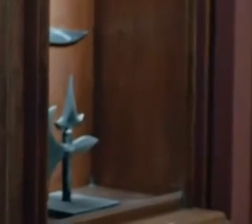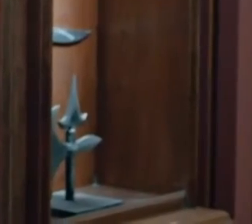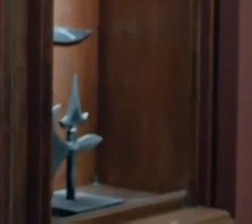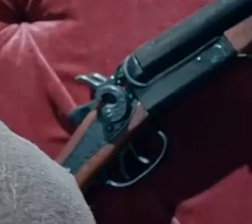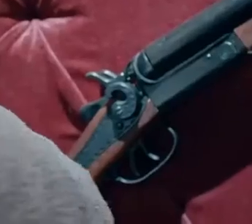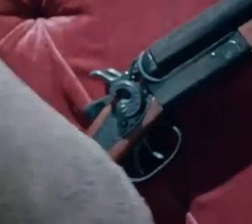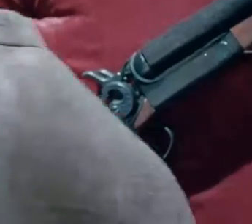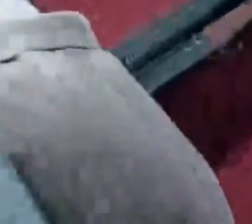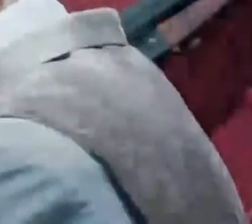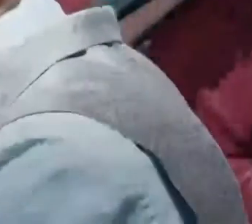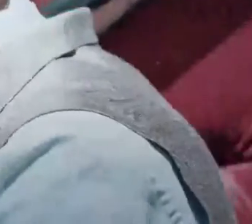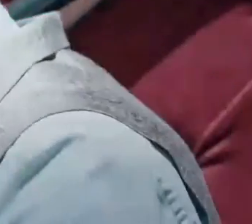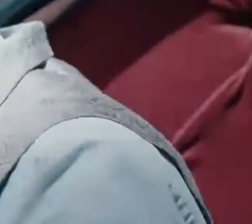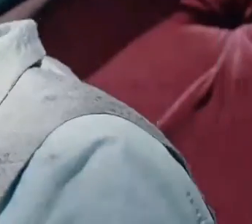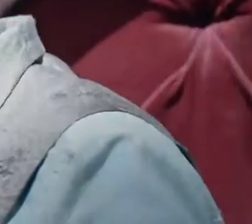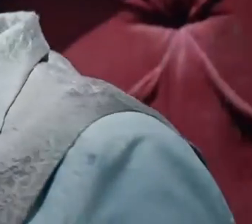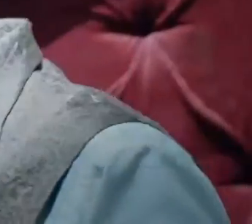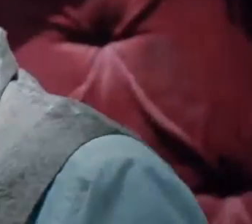Parmaklarıyla vurup yokladı.